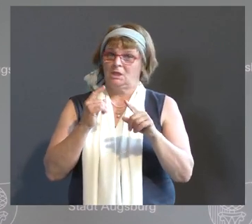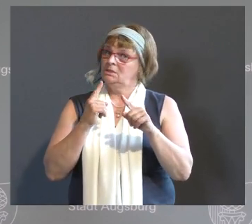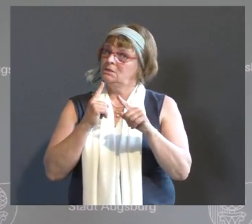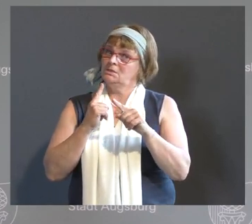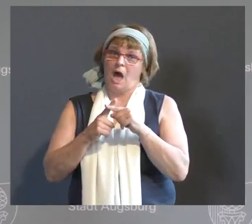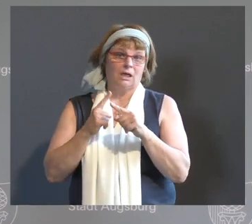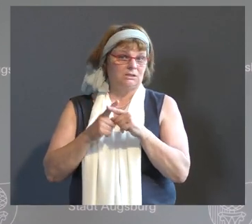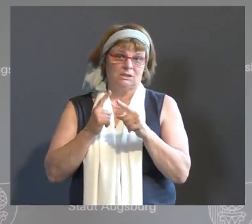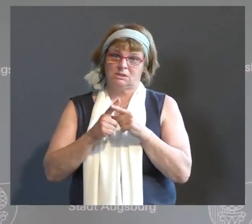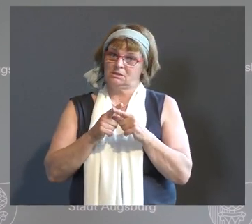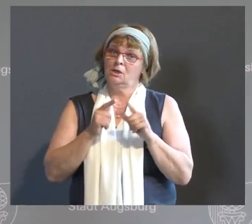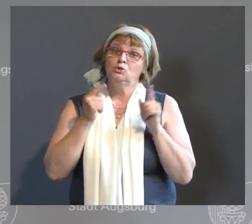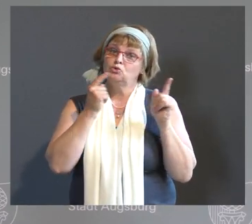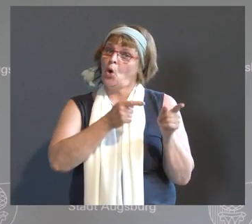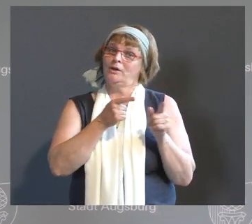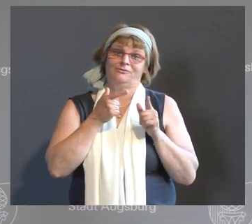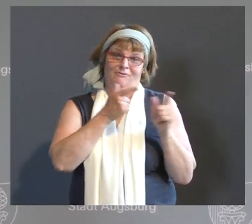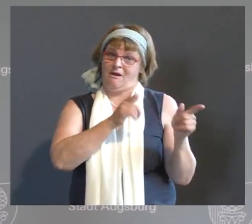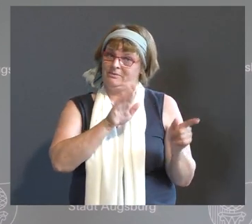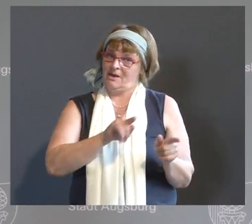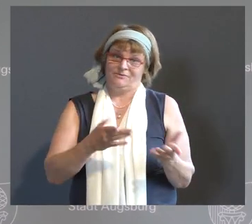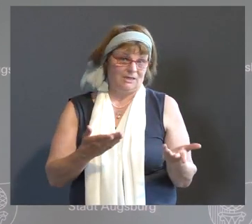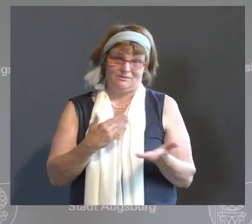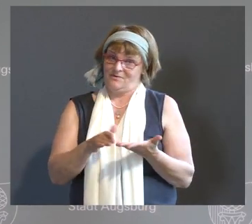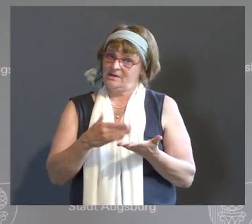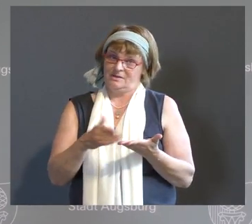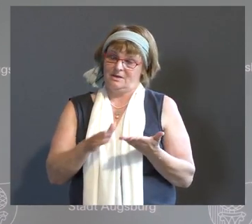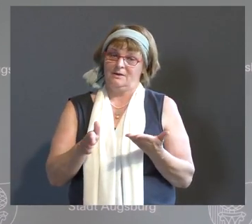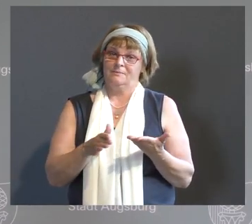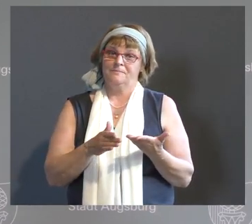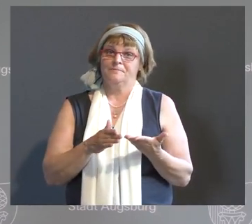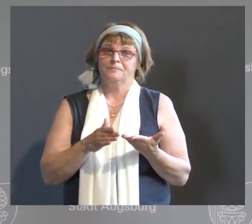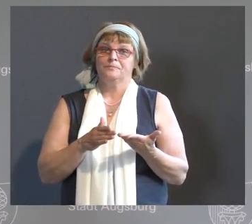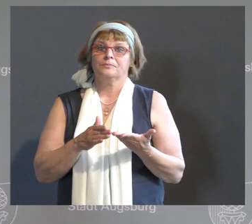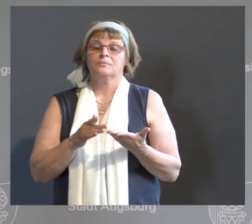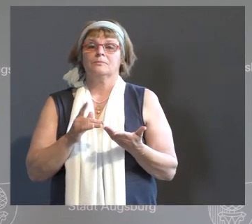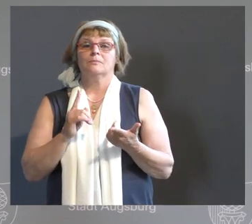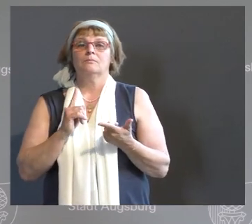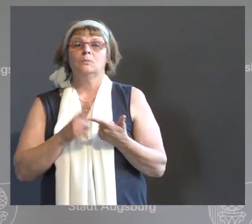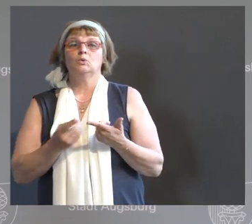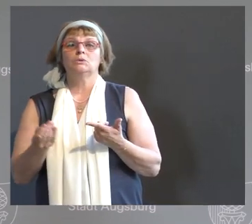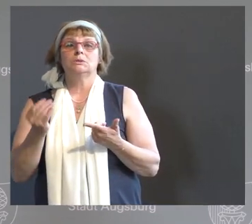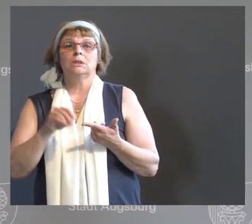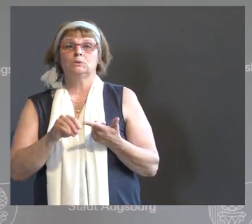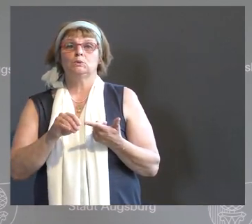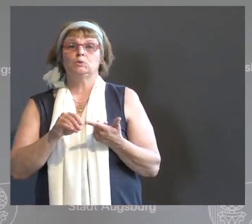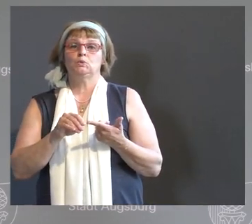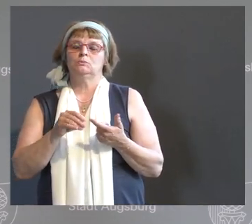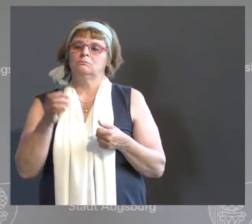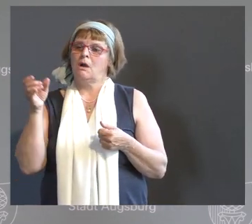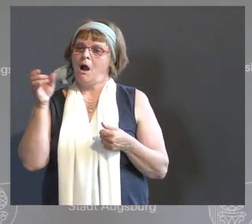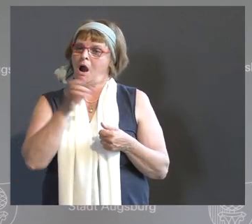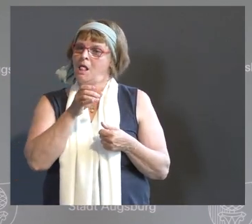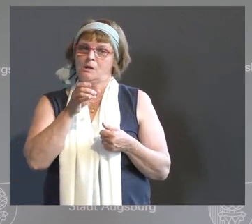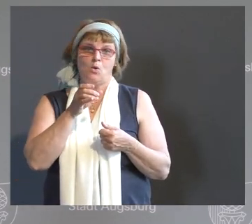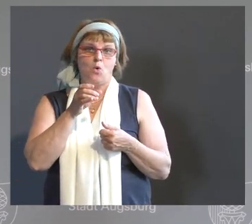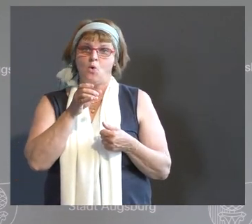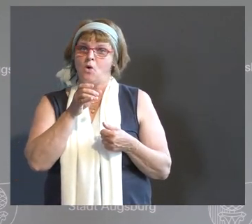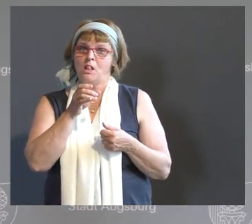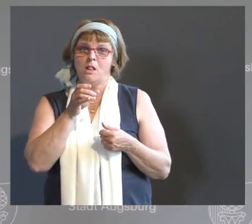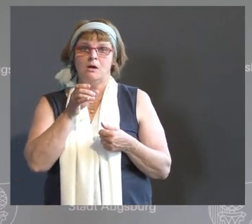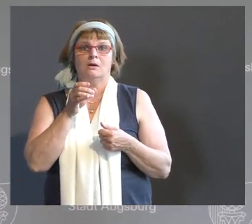ist eine Notwendigkeit, um die Sperrung gut machen zu können, aber auch um jegliche Möglichkeit der Versorgung mit Alkohol und